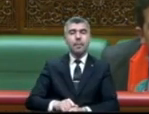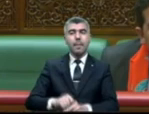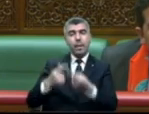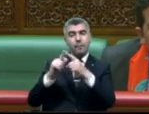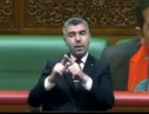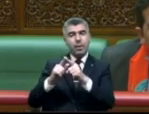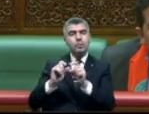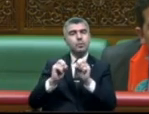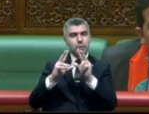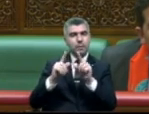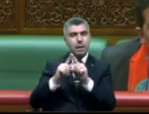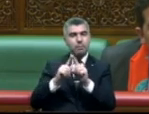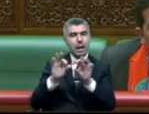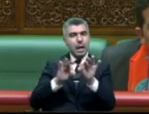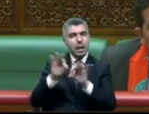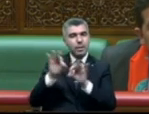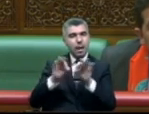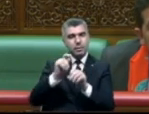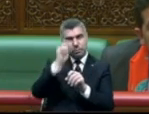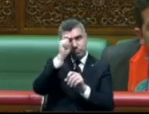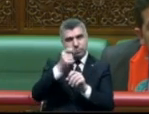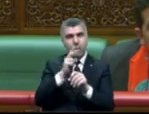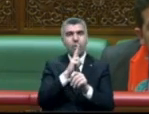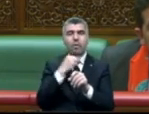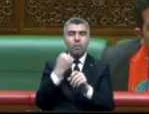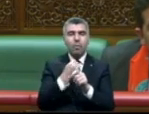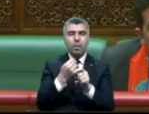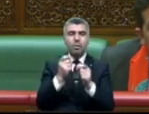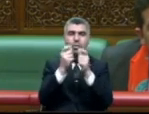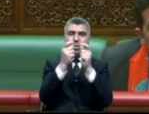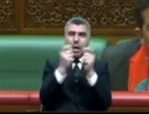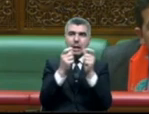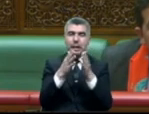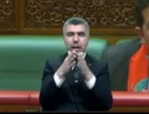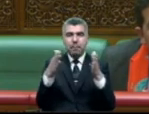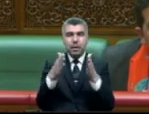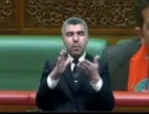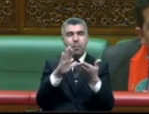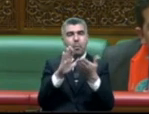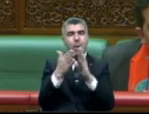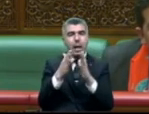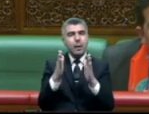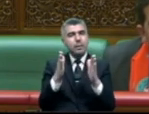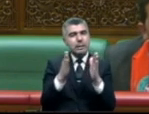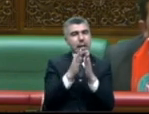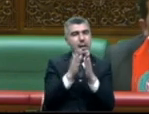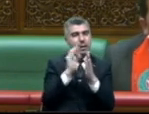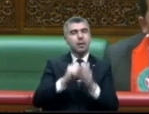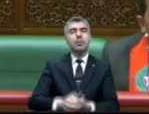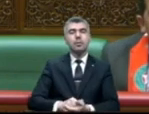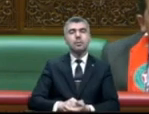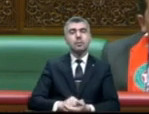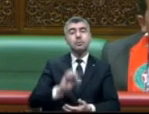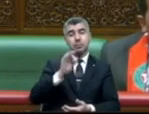بمختلف الإجراءات التي اتخذتها الحكومة فيما يتعلق بالمقاولات الكبرى والمتوسطة والصغرى والصغيرة جدا بما